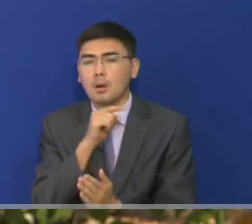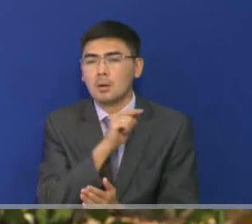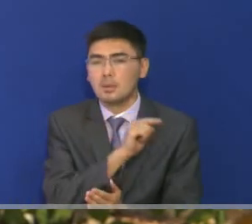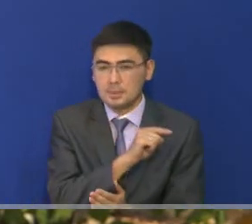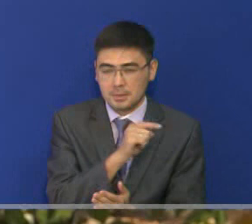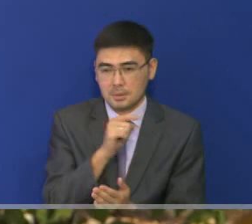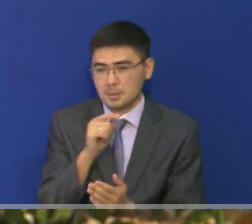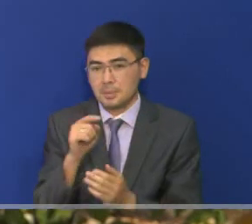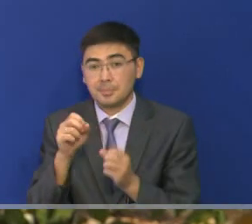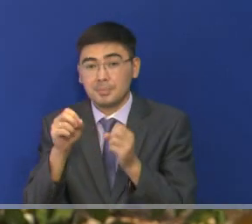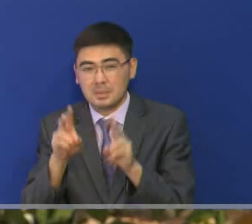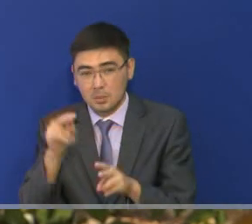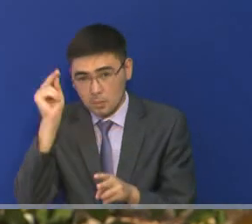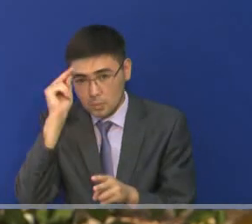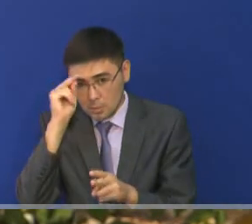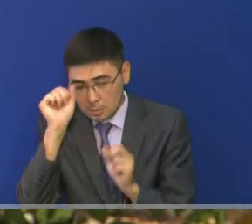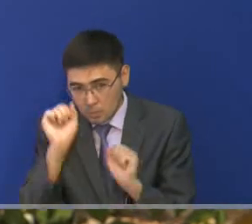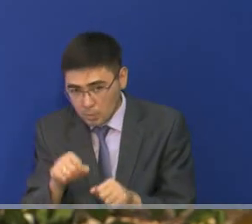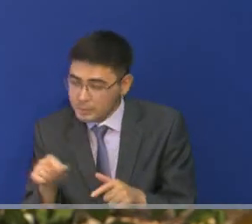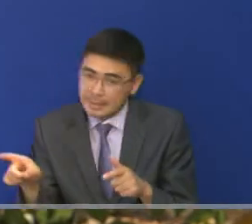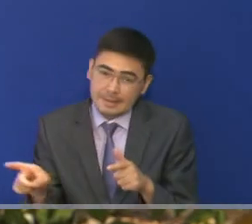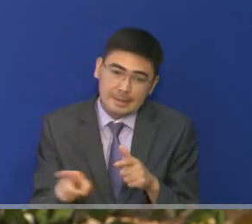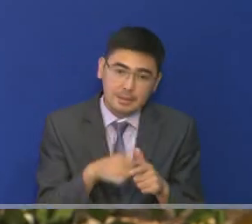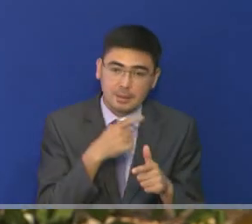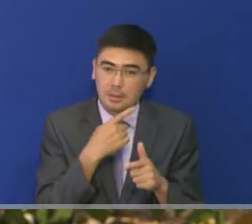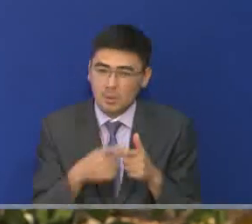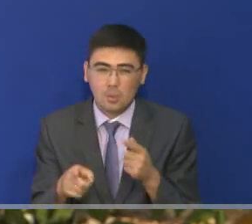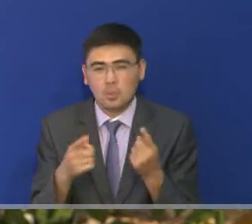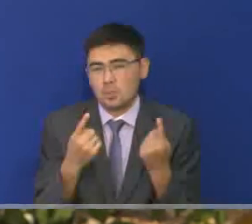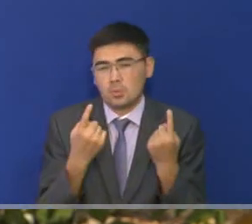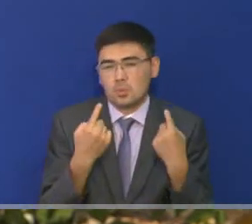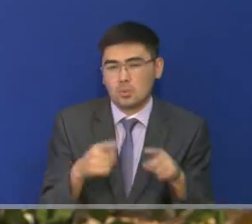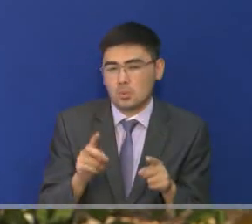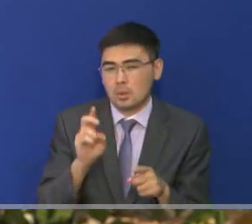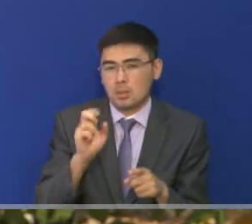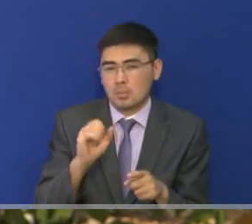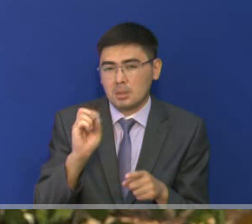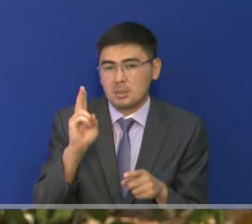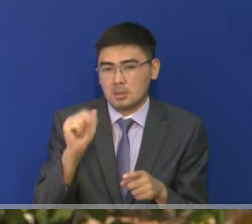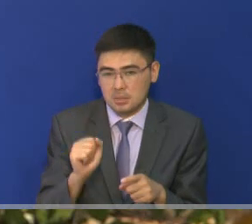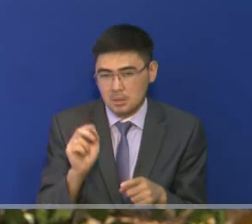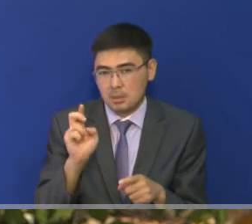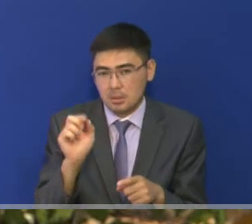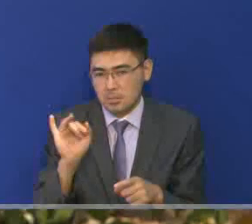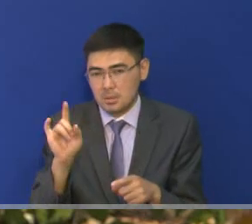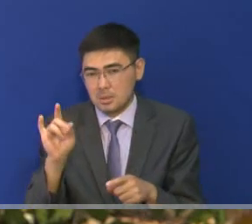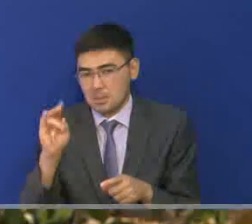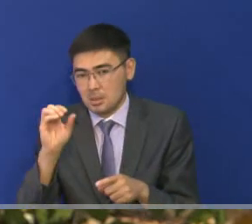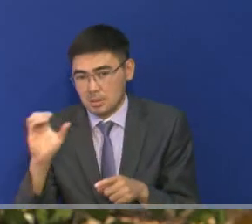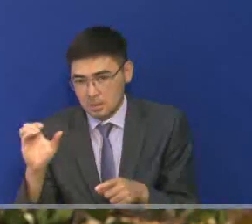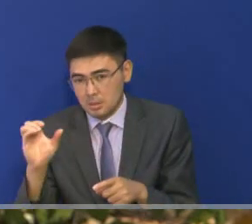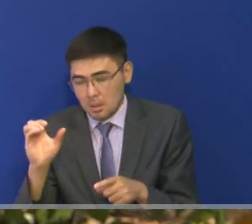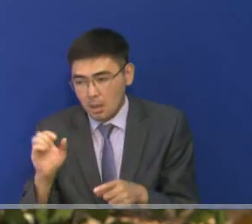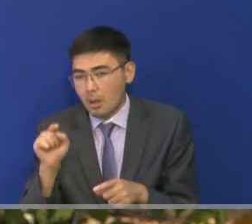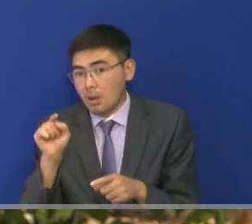мамандықтарға оқып барып, сол мамандық бойынша алуға болады. Немесе бастау бизнес деген мына қалалық кәсіпкерлер филиалында бастау бизнес